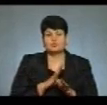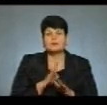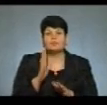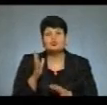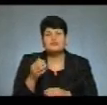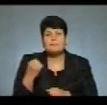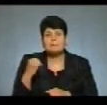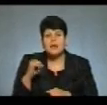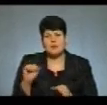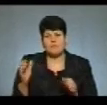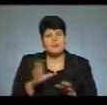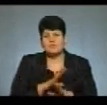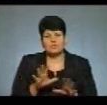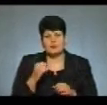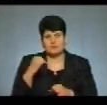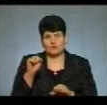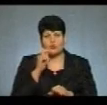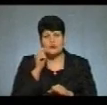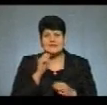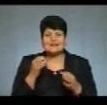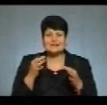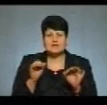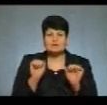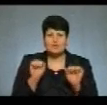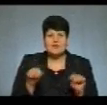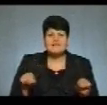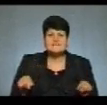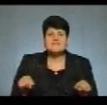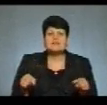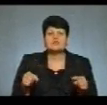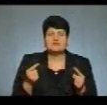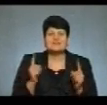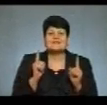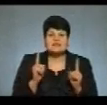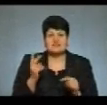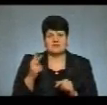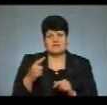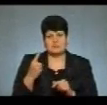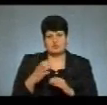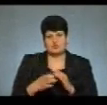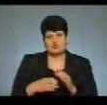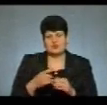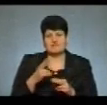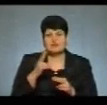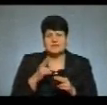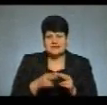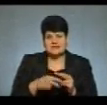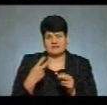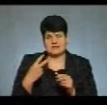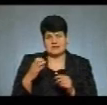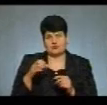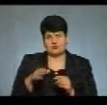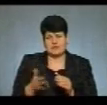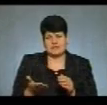і українська незалежність змогла відродитися тільки в 21 столітті, тільки наприкінці ХХ